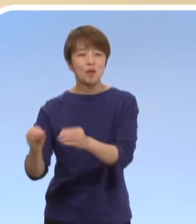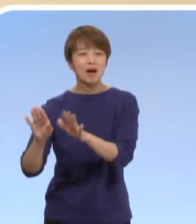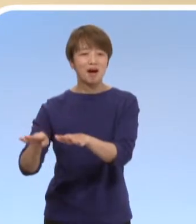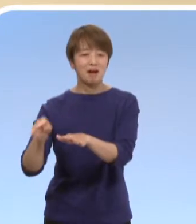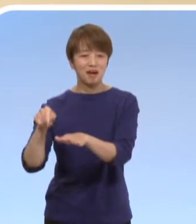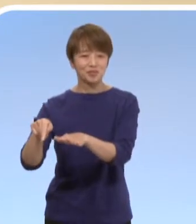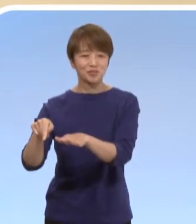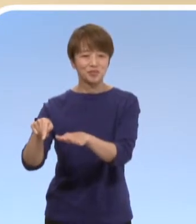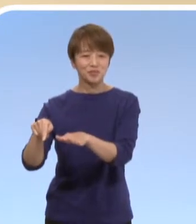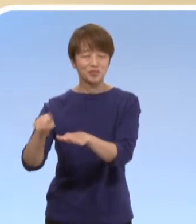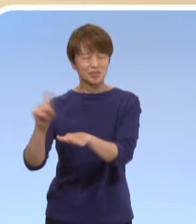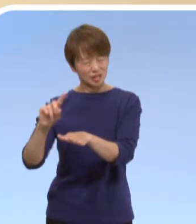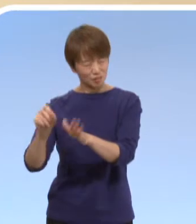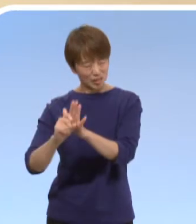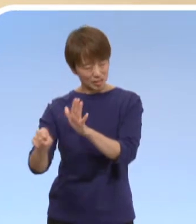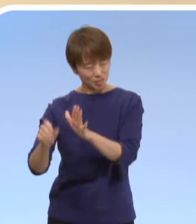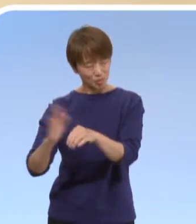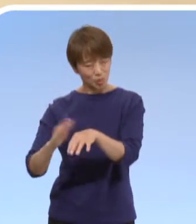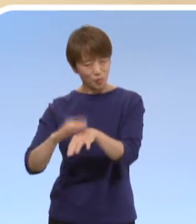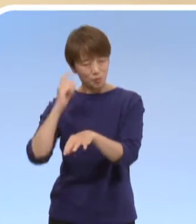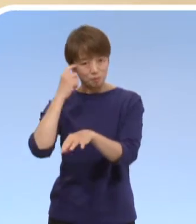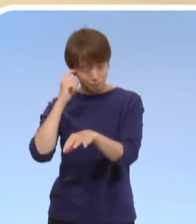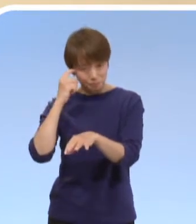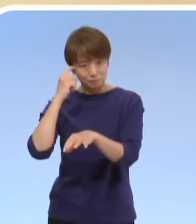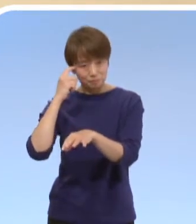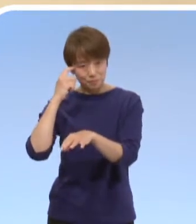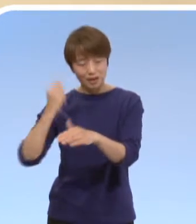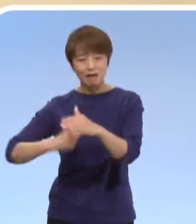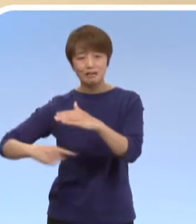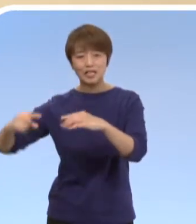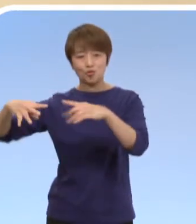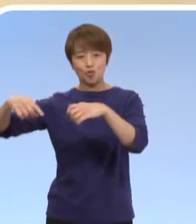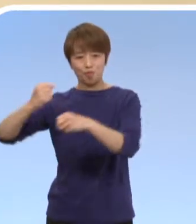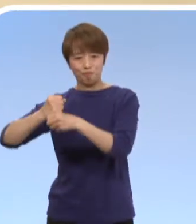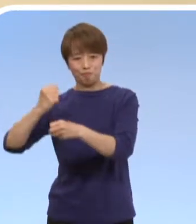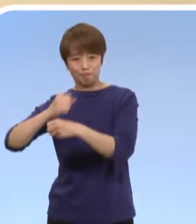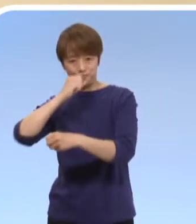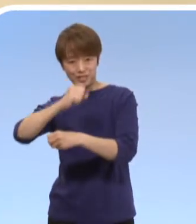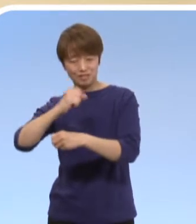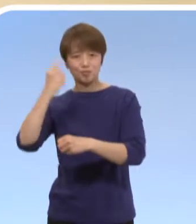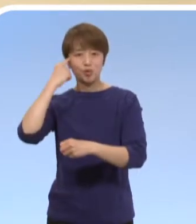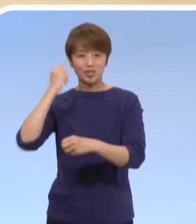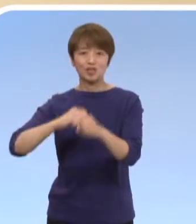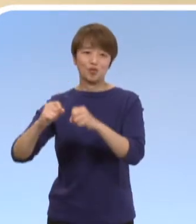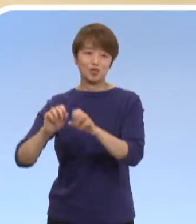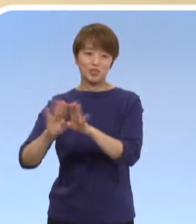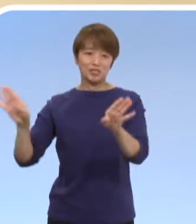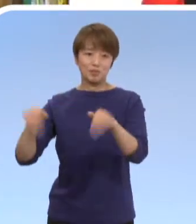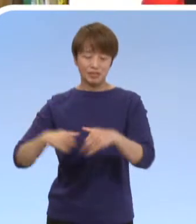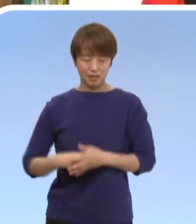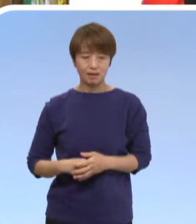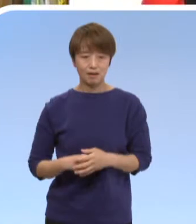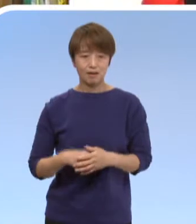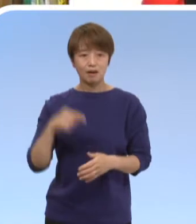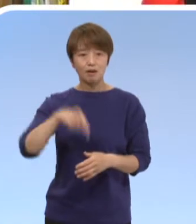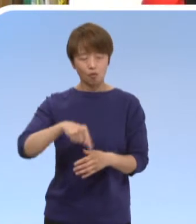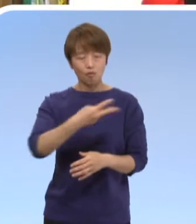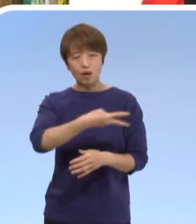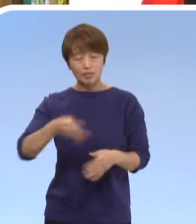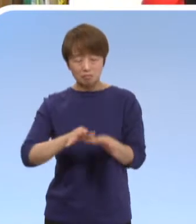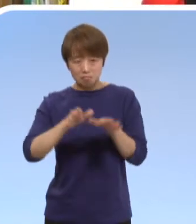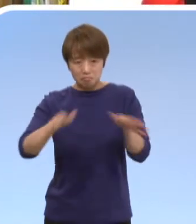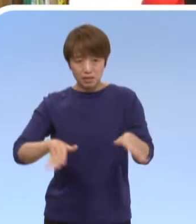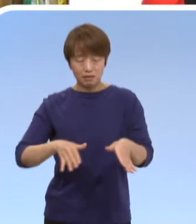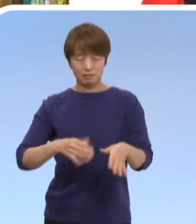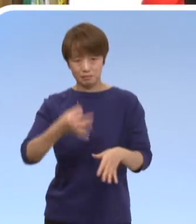でそんな有給地をなんとか生かせるっていうかですね、生かせるチャンスが太陽光発電だと思って、取り組みました。水害でやはり